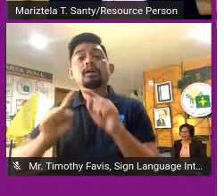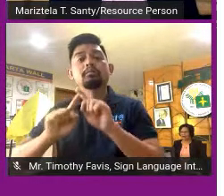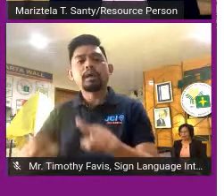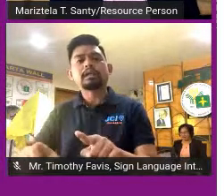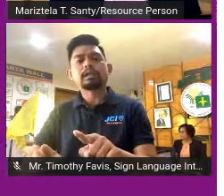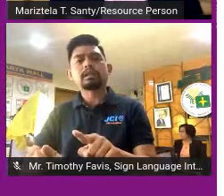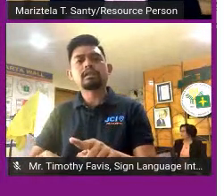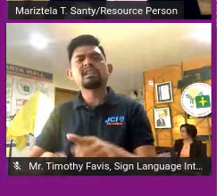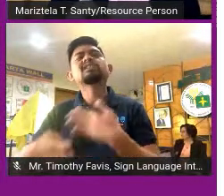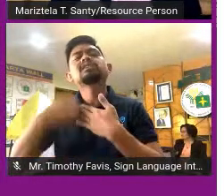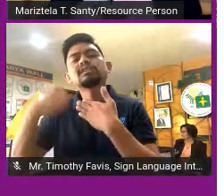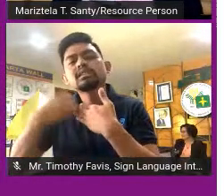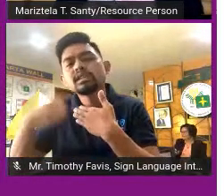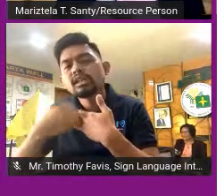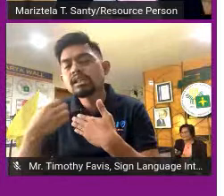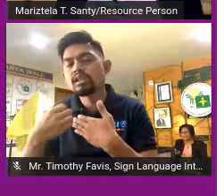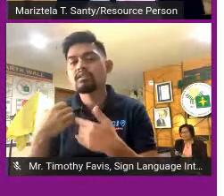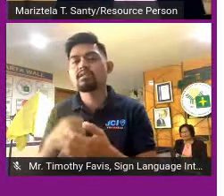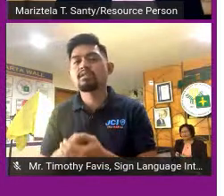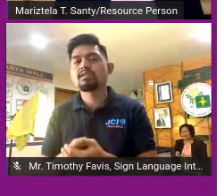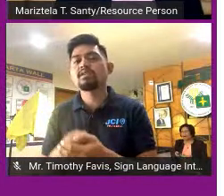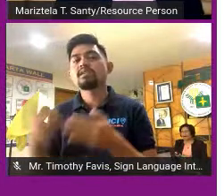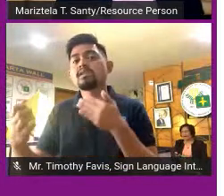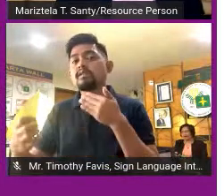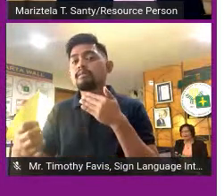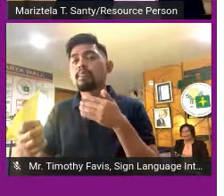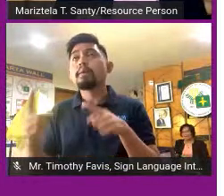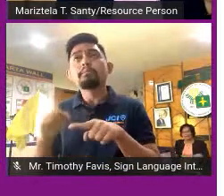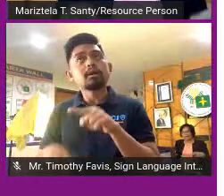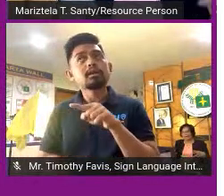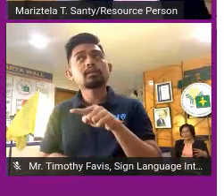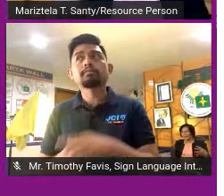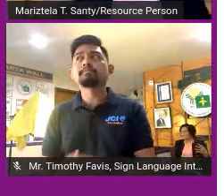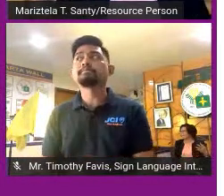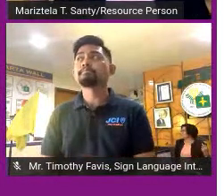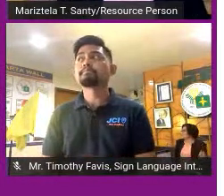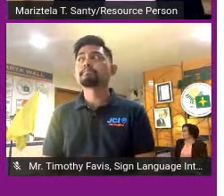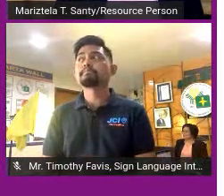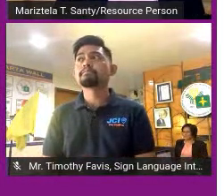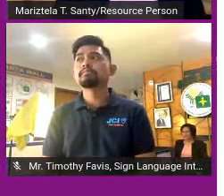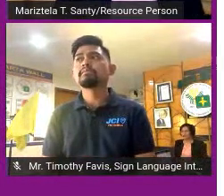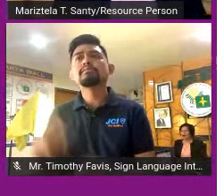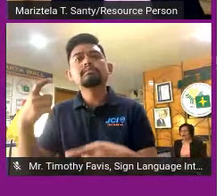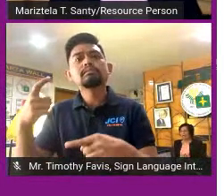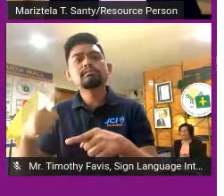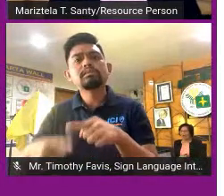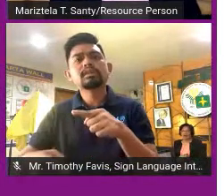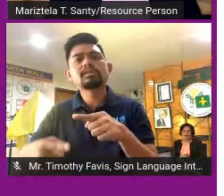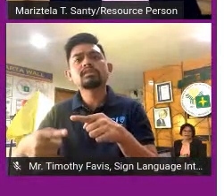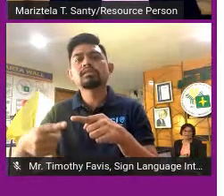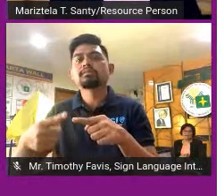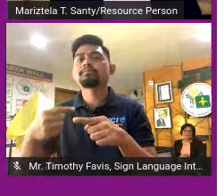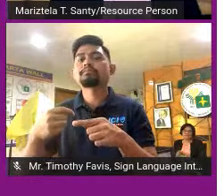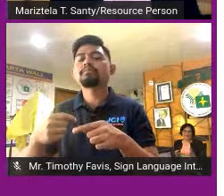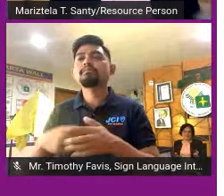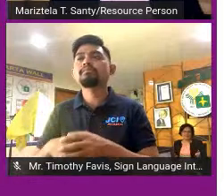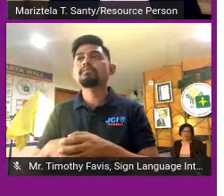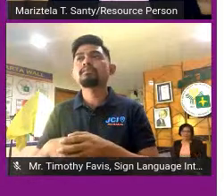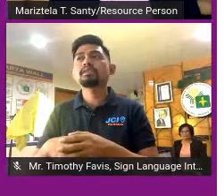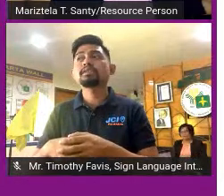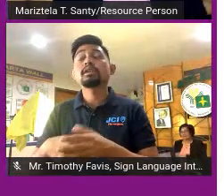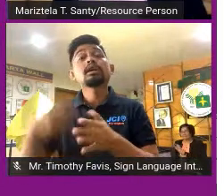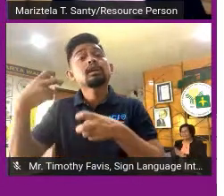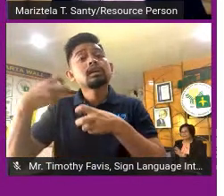sex or gender. Hindi natin masyadong na di-differentiate kung ano po ang